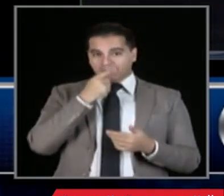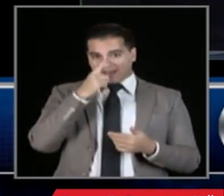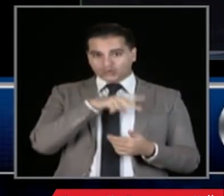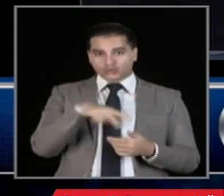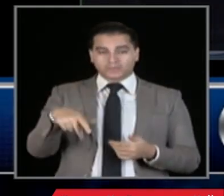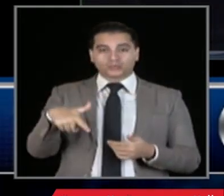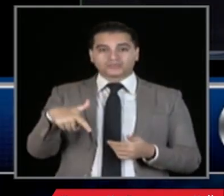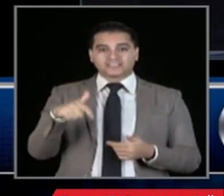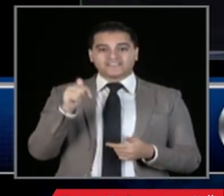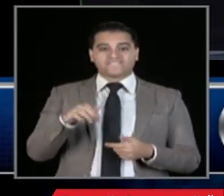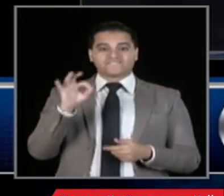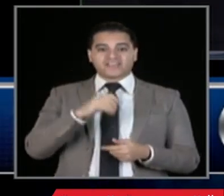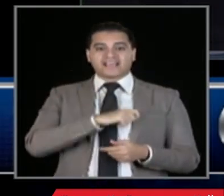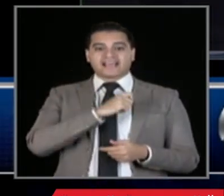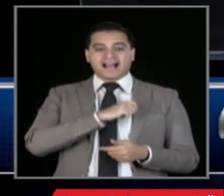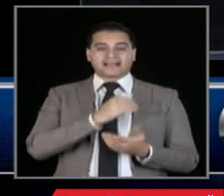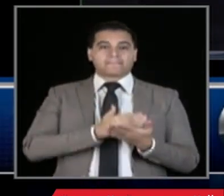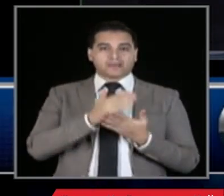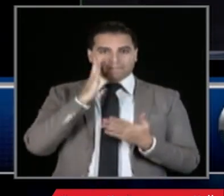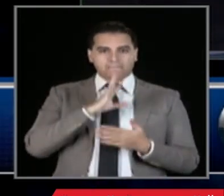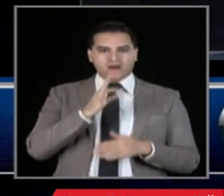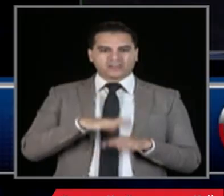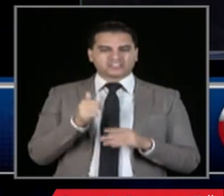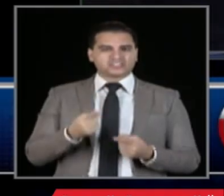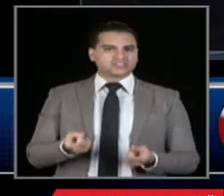1860 في كندا، وتعرفت إنها ملعونة